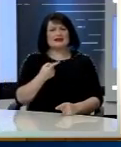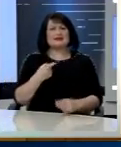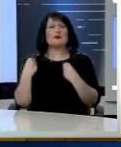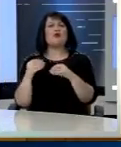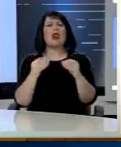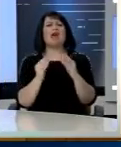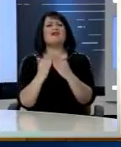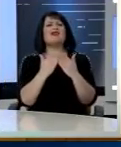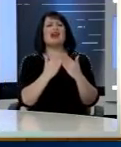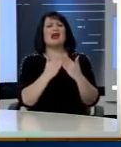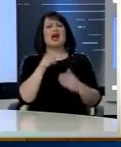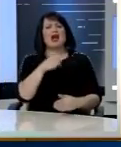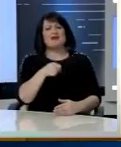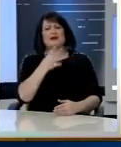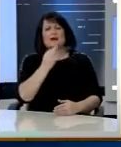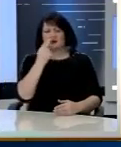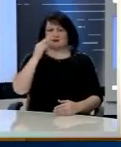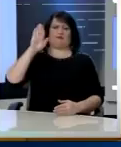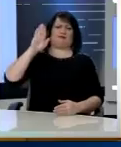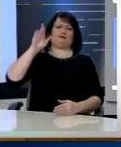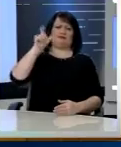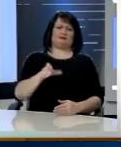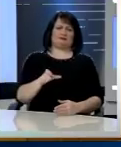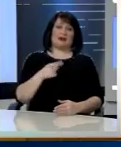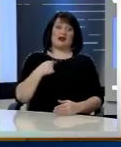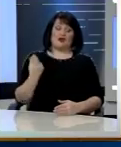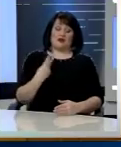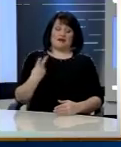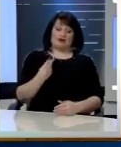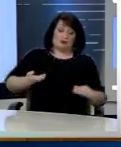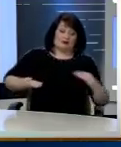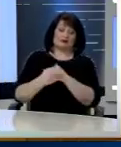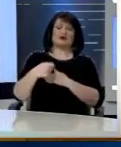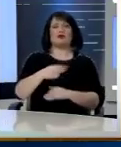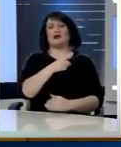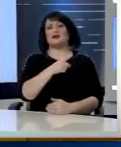δικαιοσύνη. Διότι ανοίγουν το στόμα τους και λένε πράγματα τα οποία είναι απίστευτα.